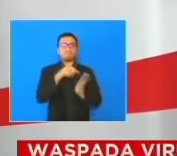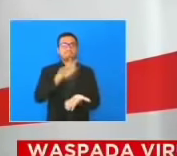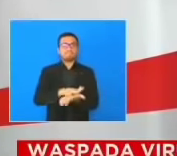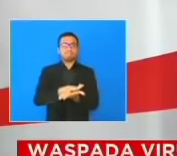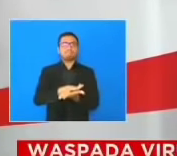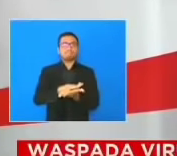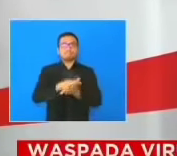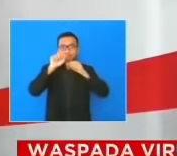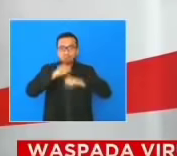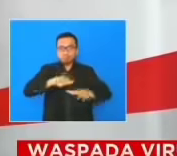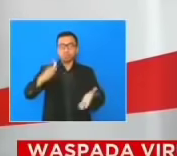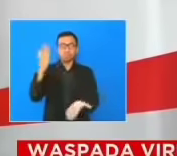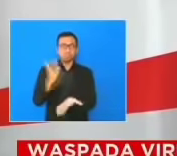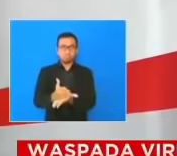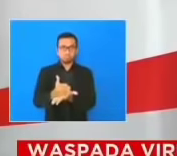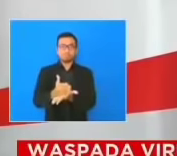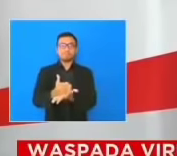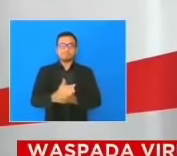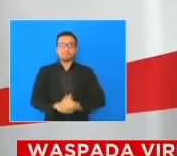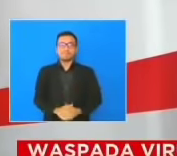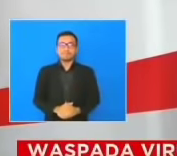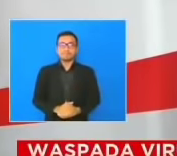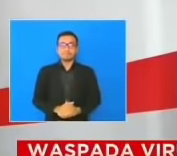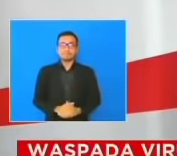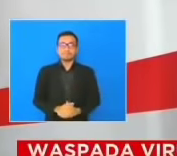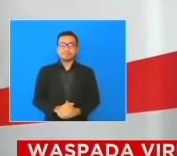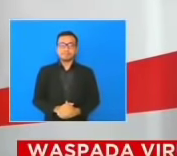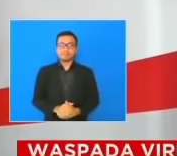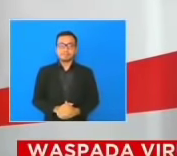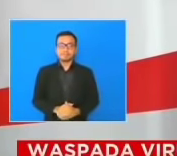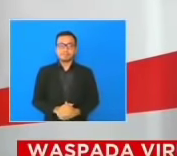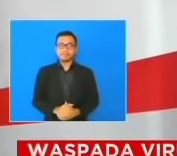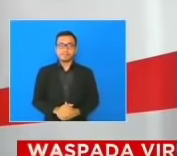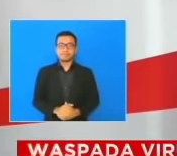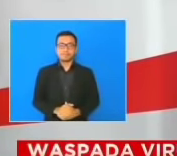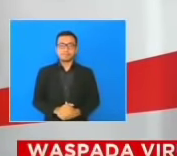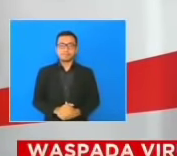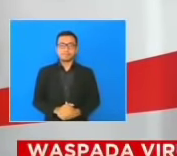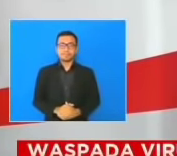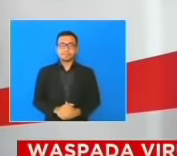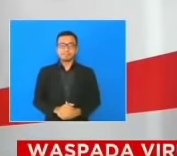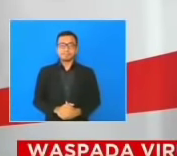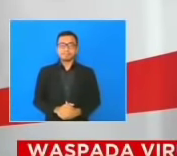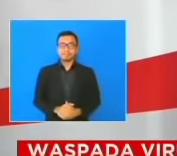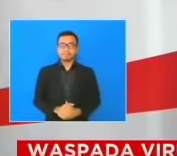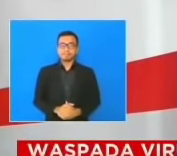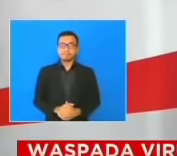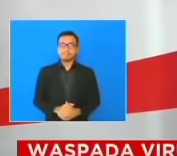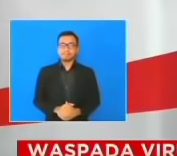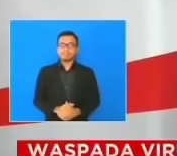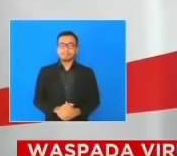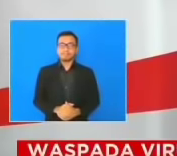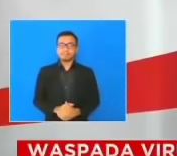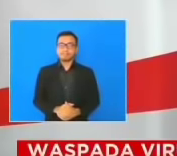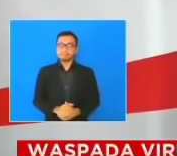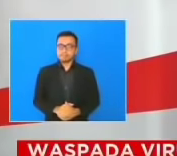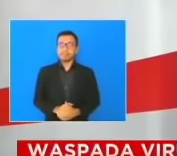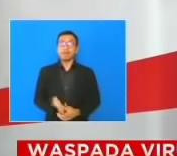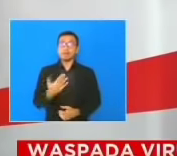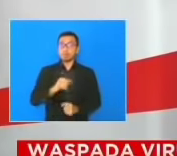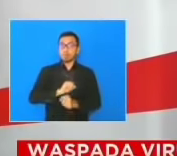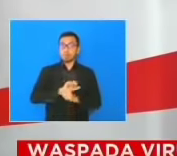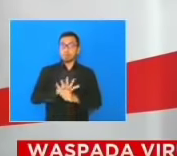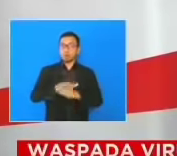kita semuanya bersama-sama untuk memutuskan rantai penularan